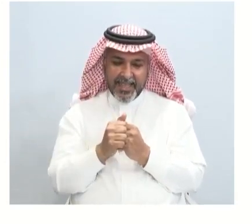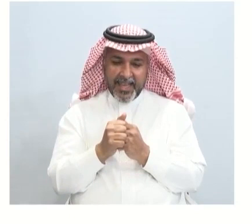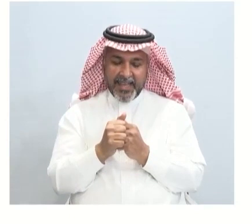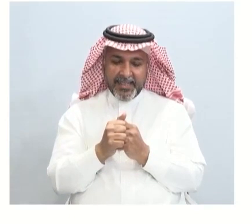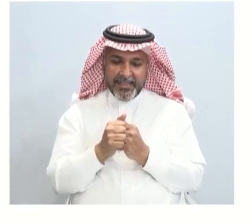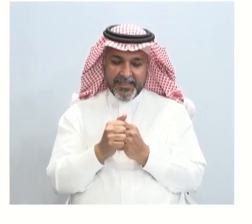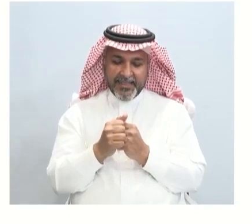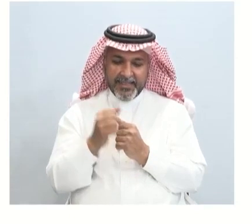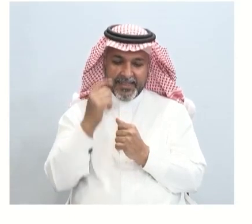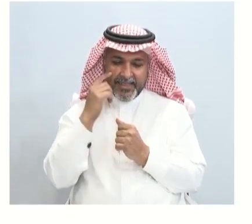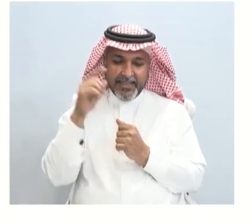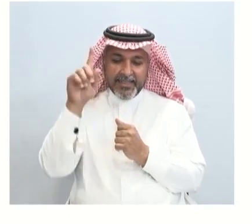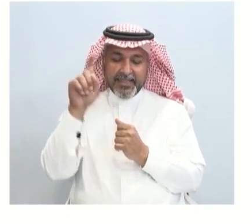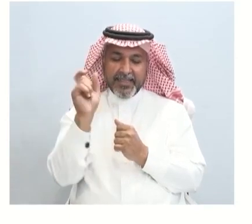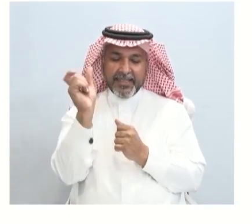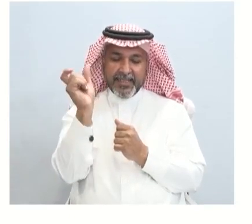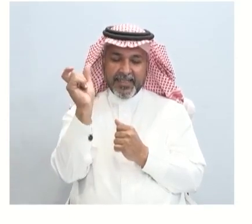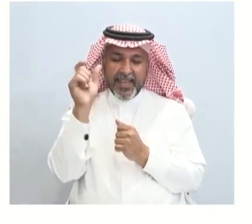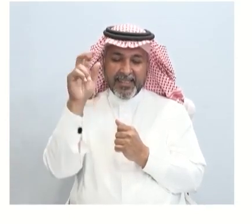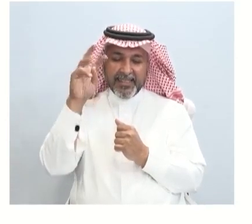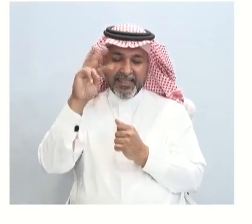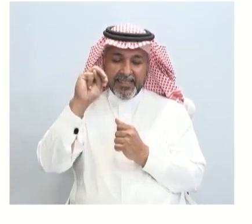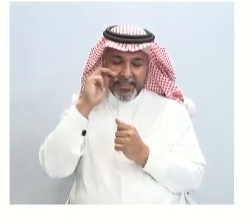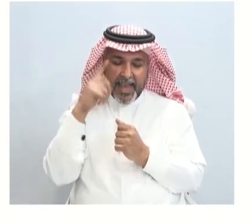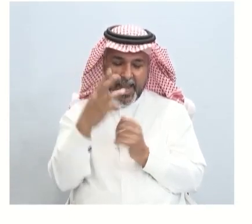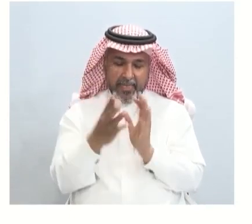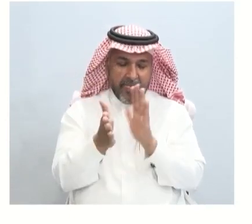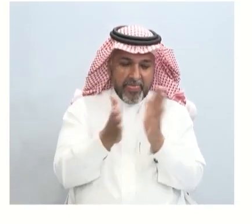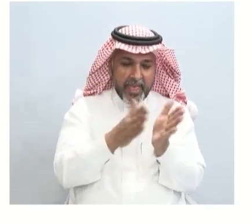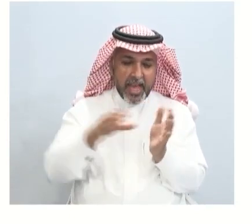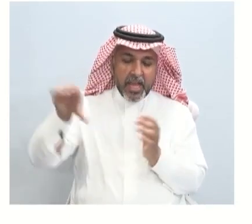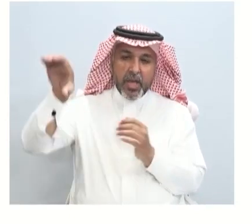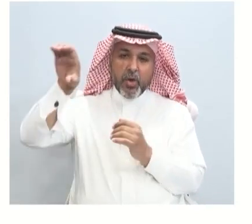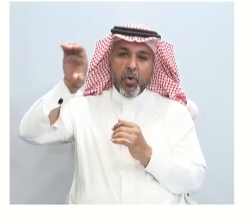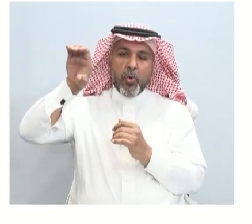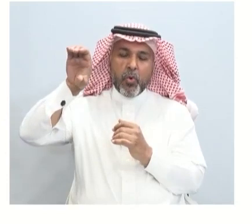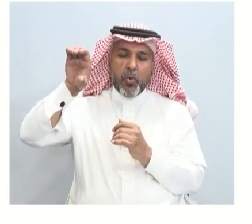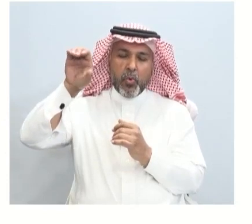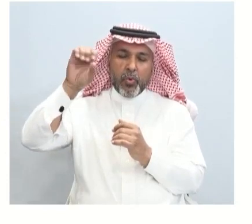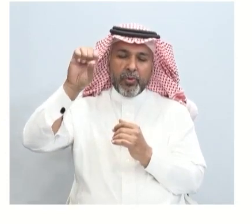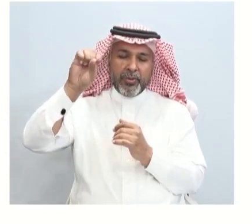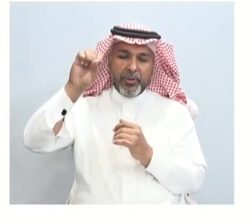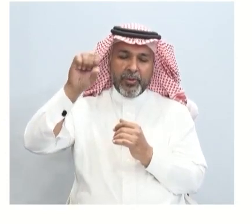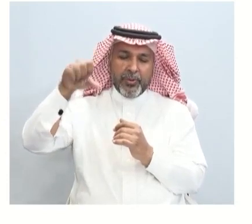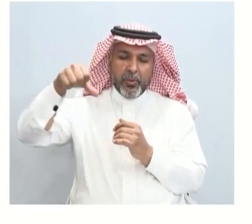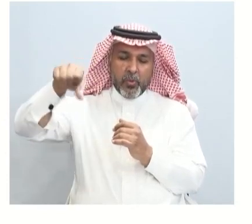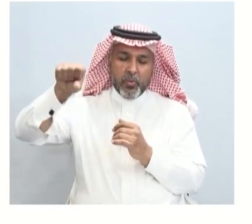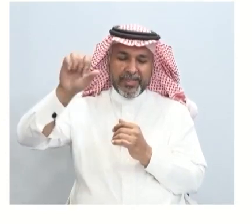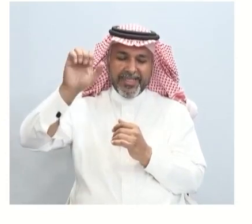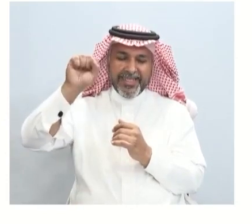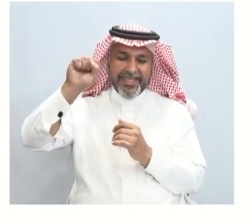الكوساين تبدا من من العدد واحد وتنزل ولكن طول دورتها هو نفسه اللي هو 360